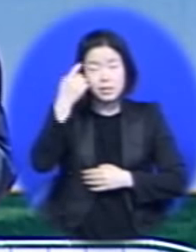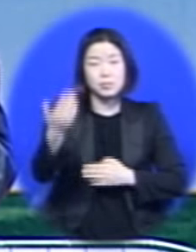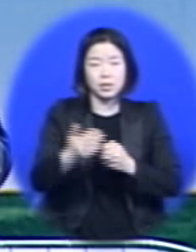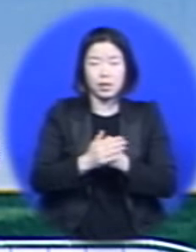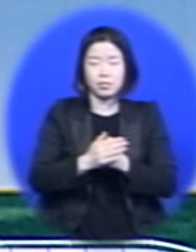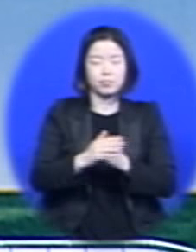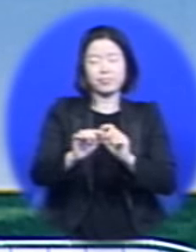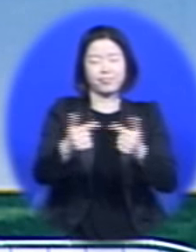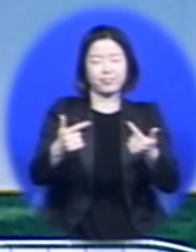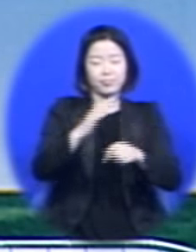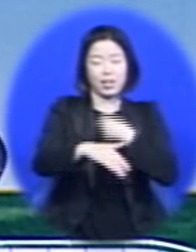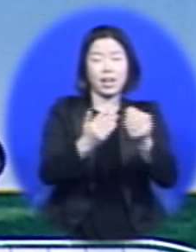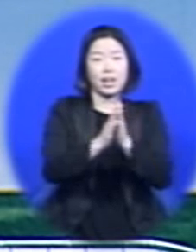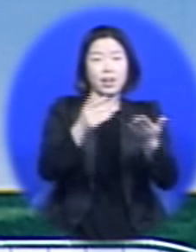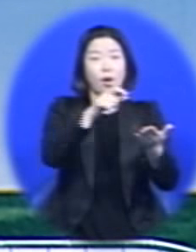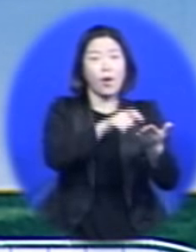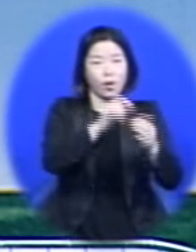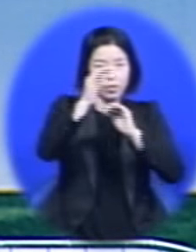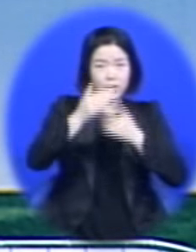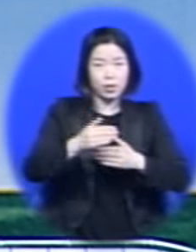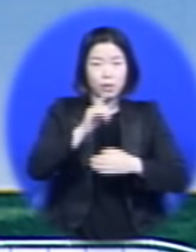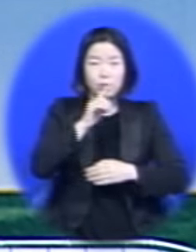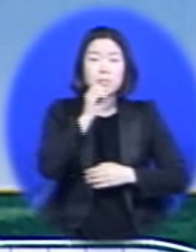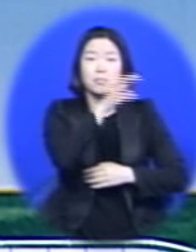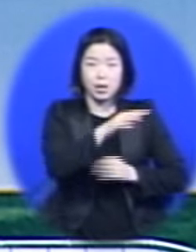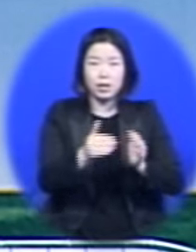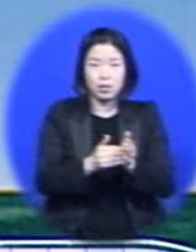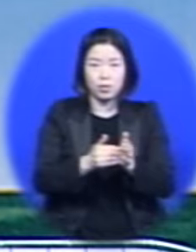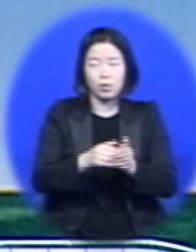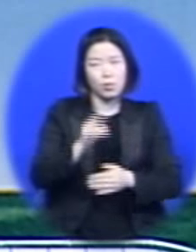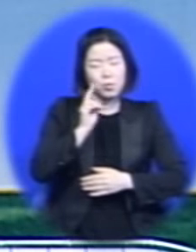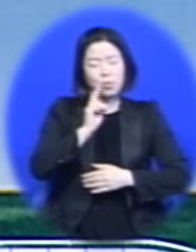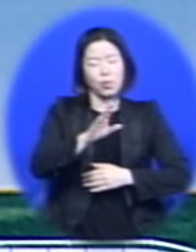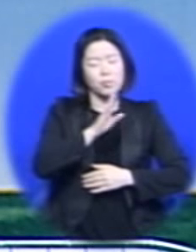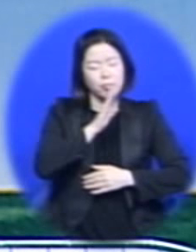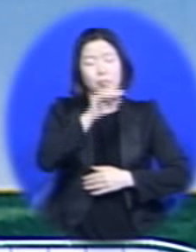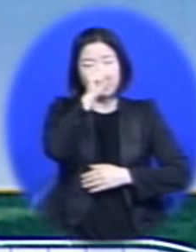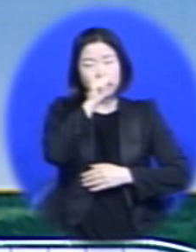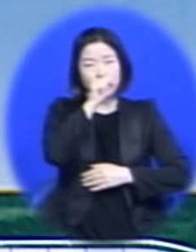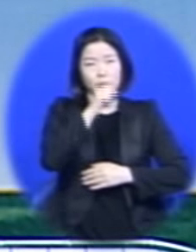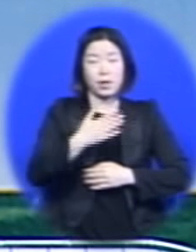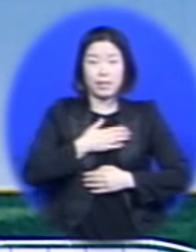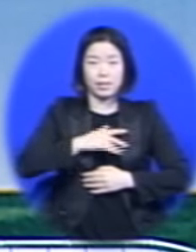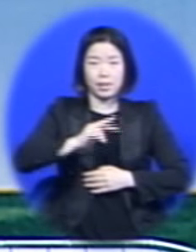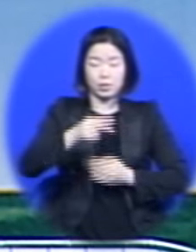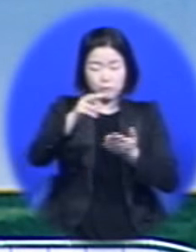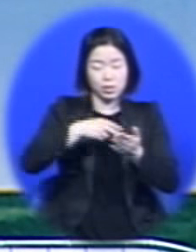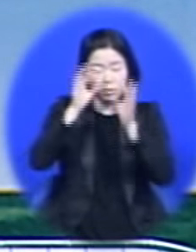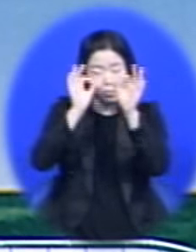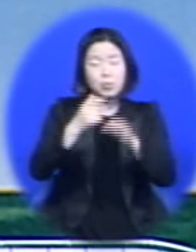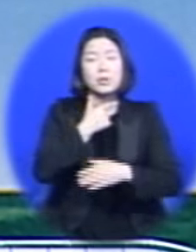그게 아니고 성경에 있는 내용이라고 이야기를 해줬더니 너무나 내용이 좋다고, 나도 한번 읽어보고